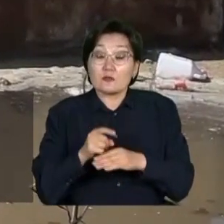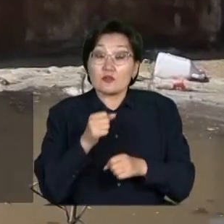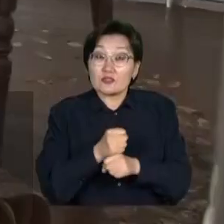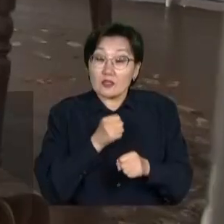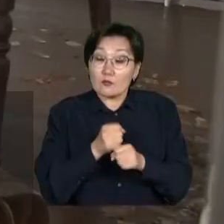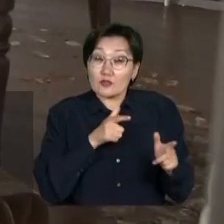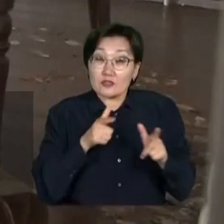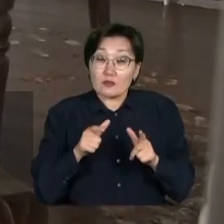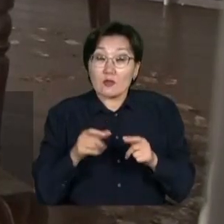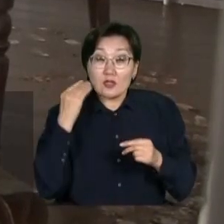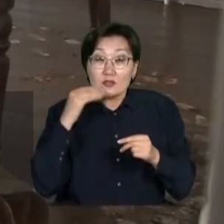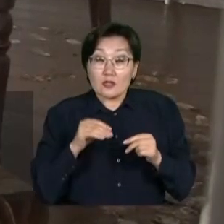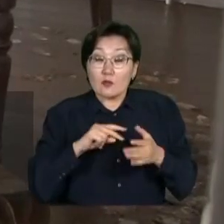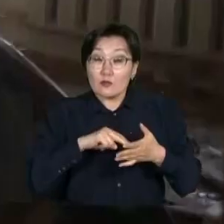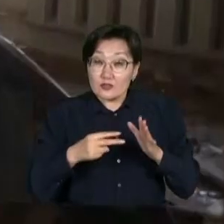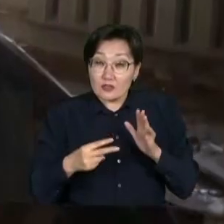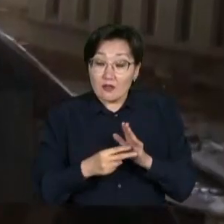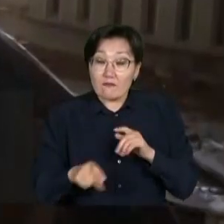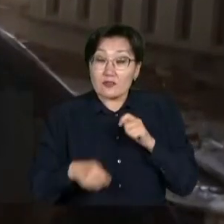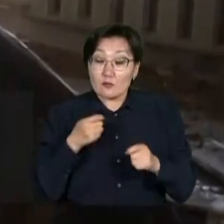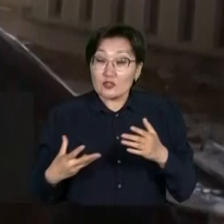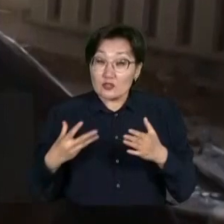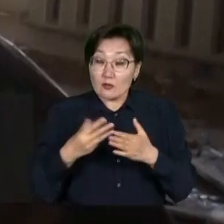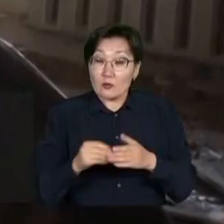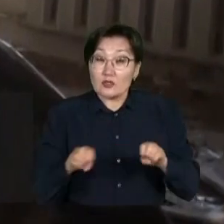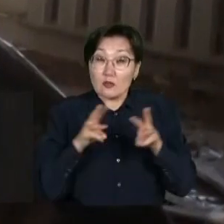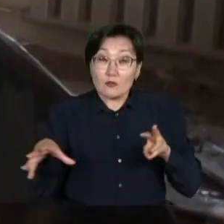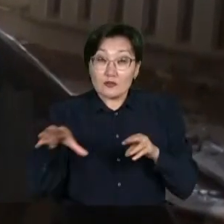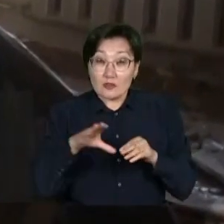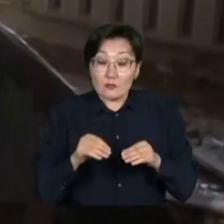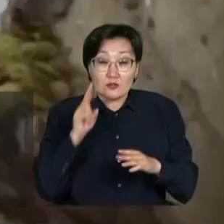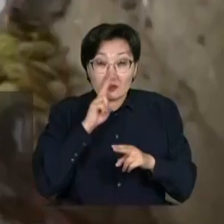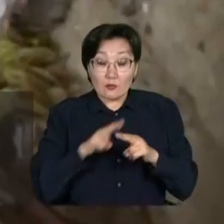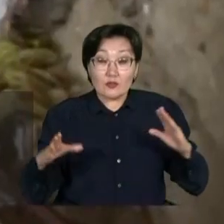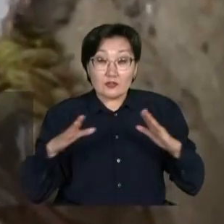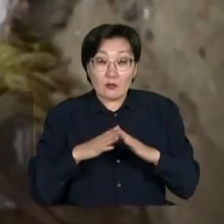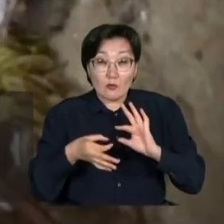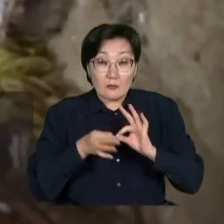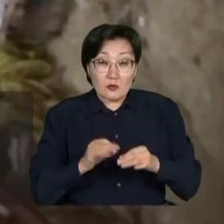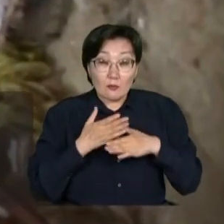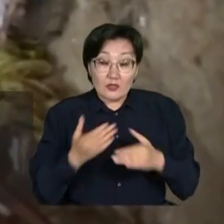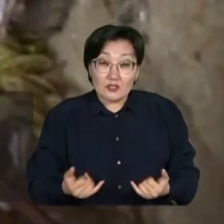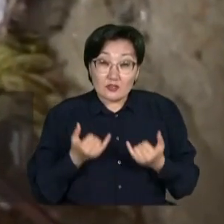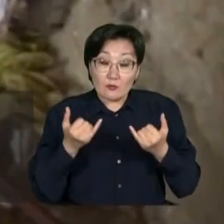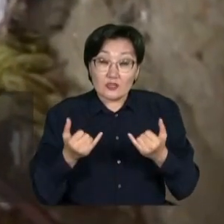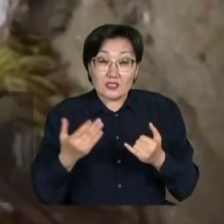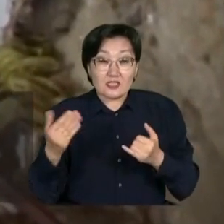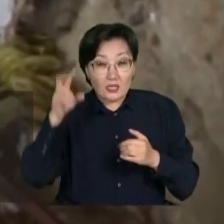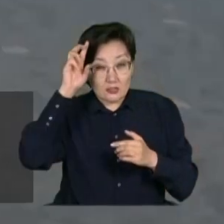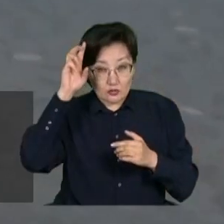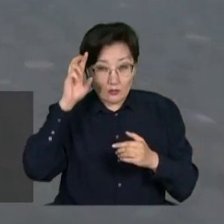разработать эффективный механизм возмещения ущерба, обеспечив семьям, потерявшим кров, всестороннюю поддержку со стороны